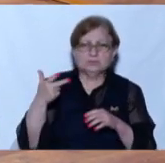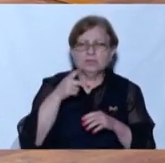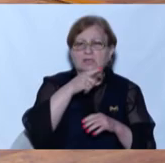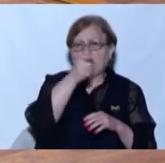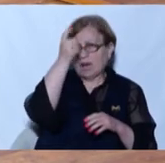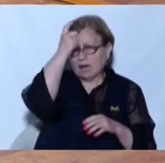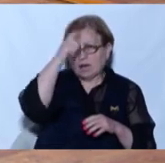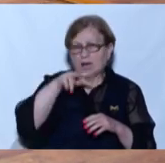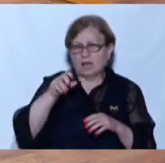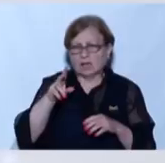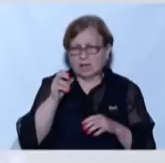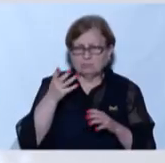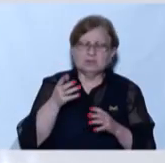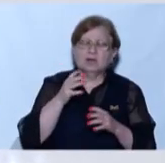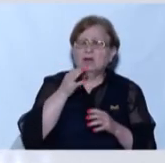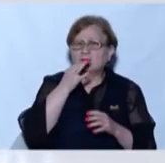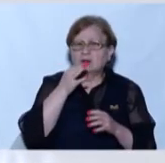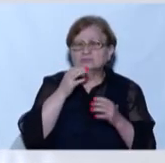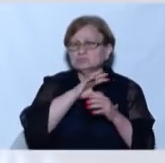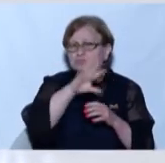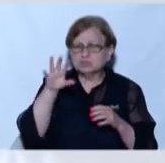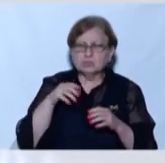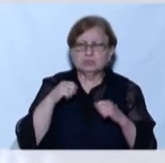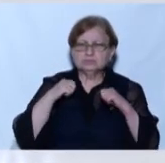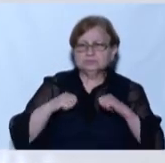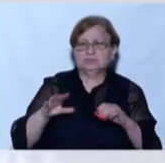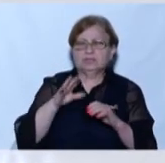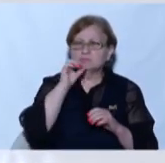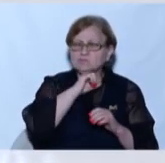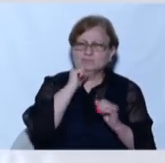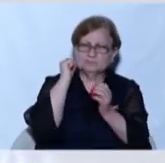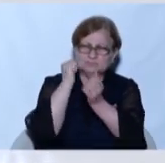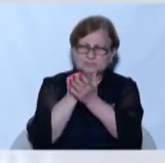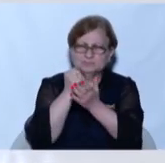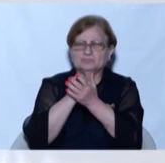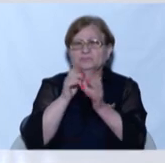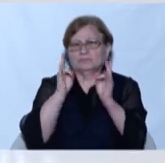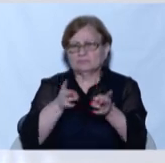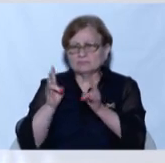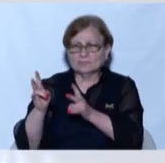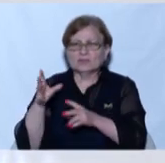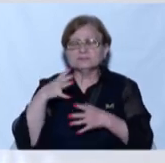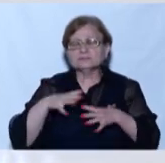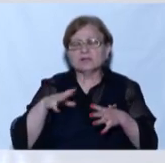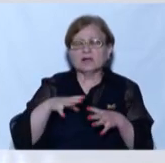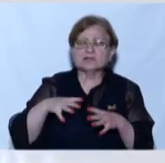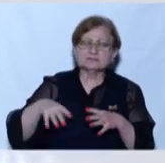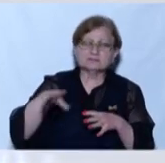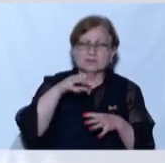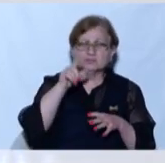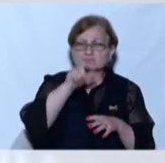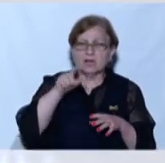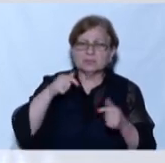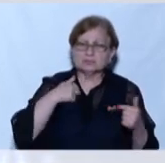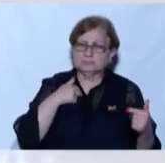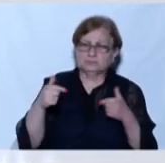და განუწყვეტელი ეს ლეკიანობა, ძარცვა, გლეჯვა და აი ამ უბედურებაში ტრიალებს საქართველოსი გადარჩენისთვის